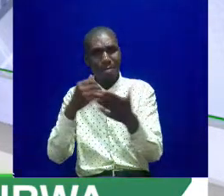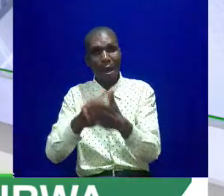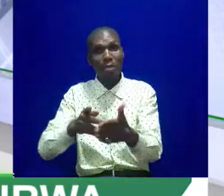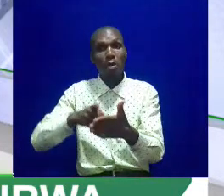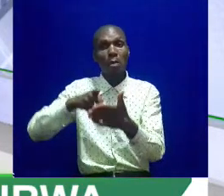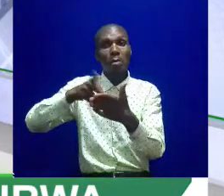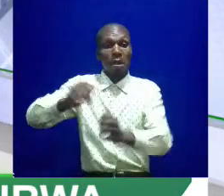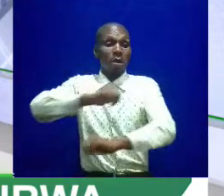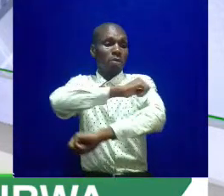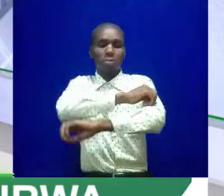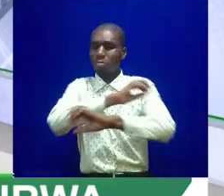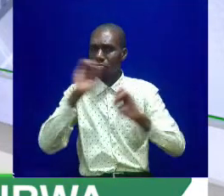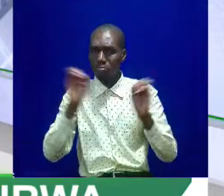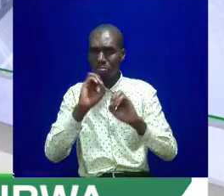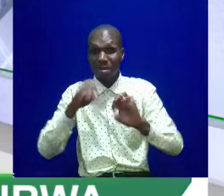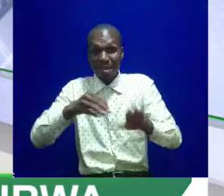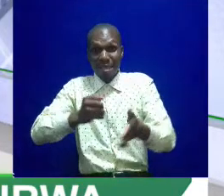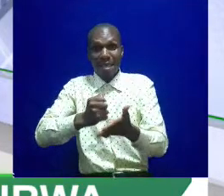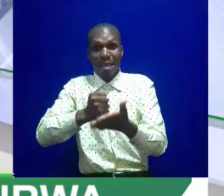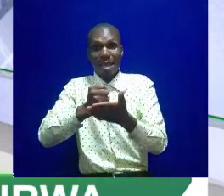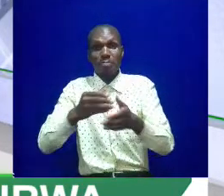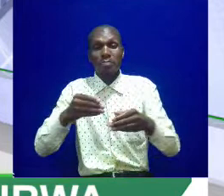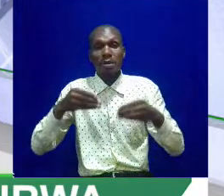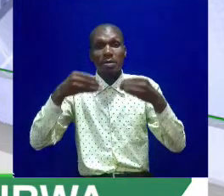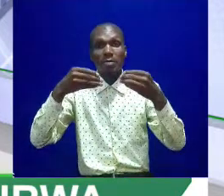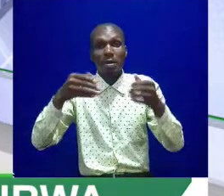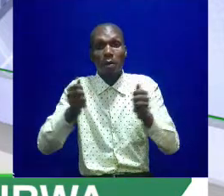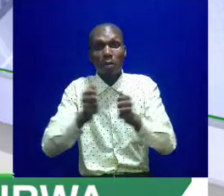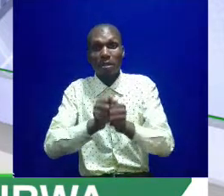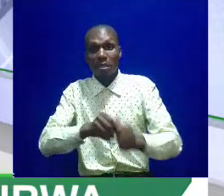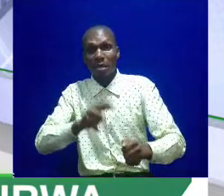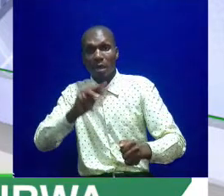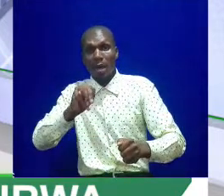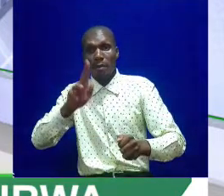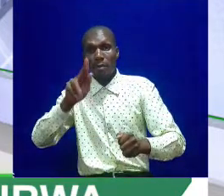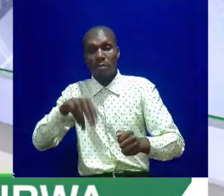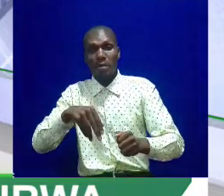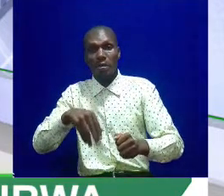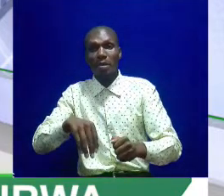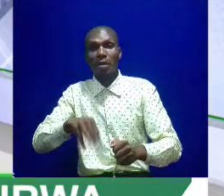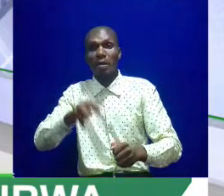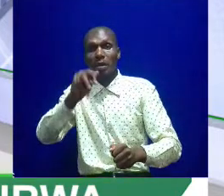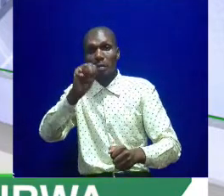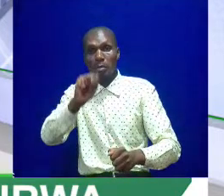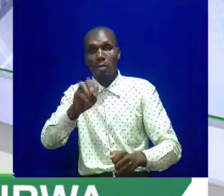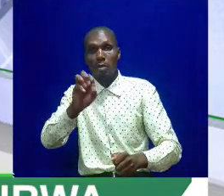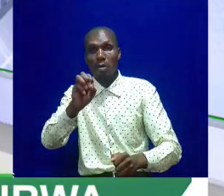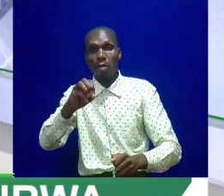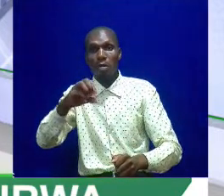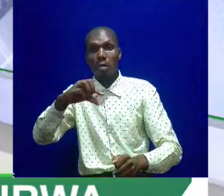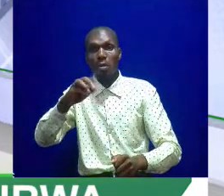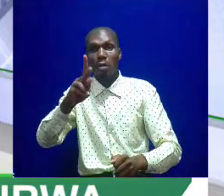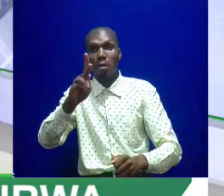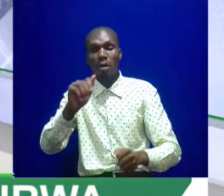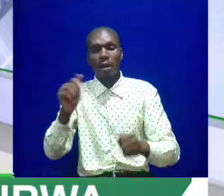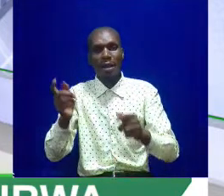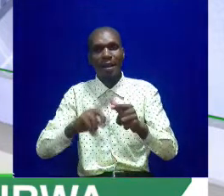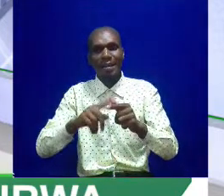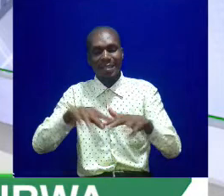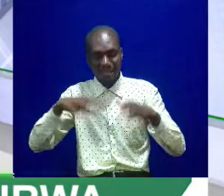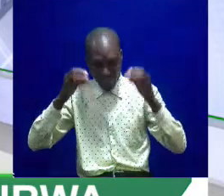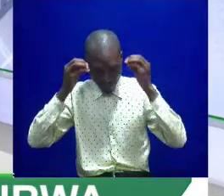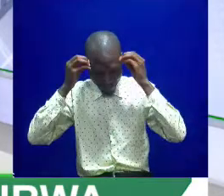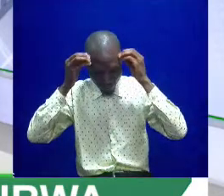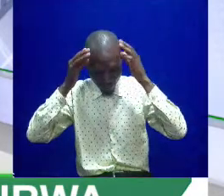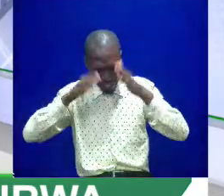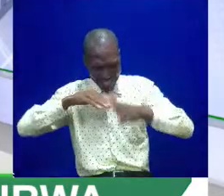na masomo wakonyo buoni wabarue wano mchumbo West Mugrango Steve Mogaka uyo gusea asomoro kiwoyo ago kirege tamu kirekio